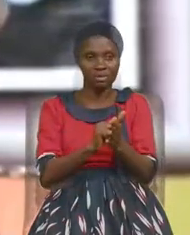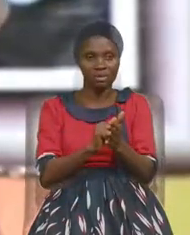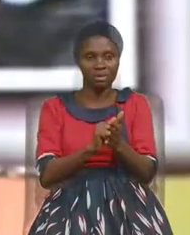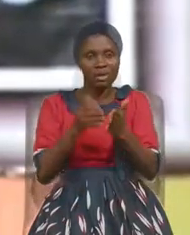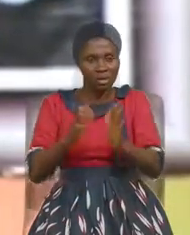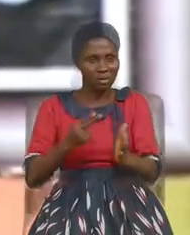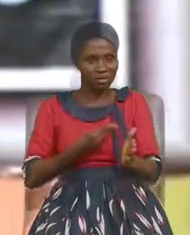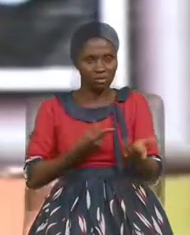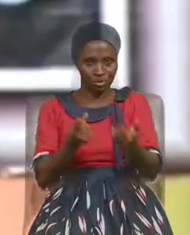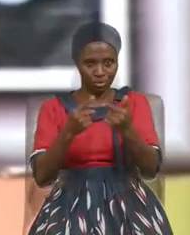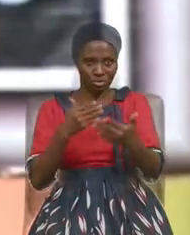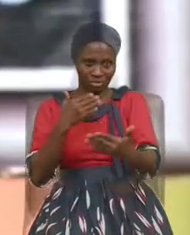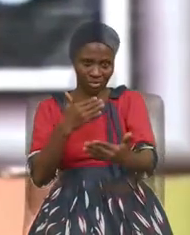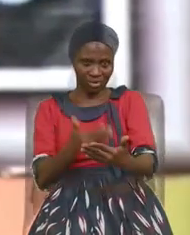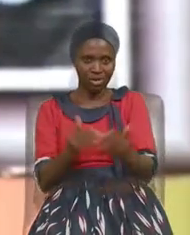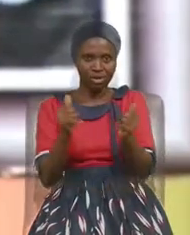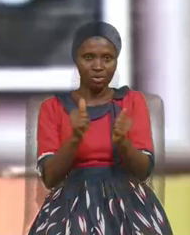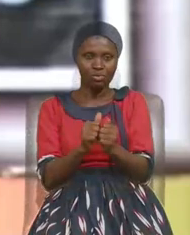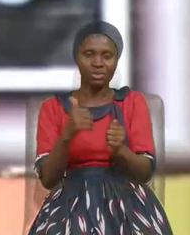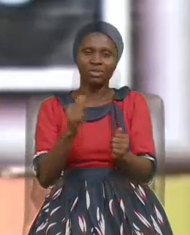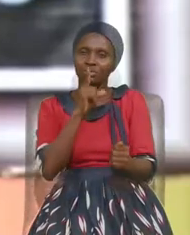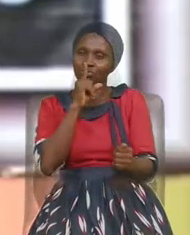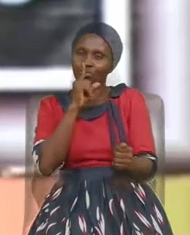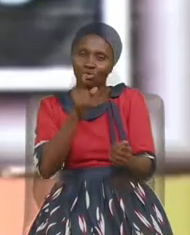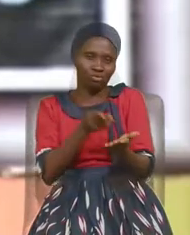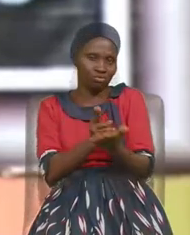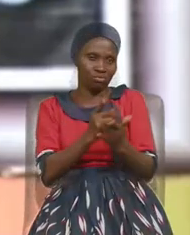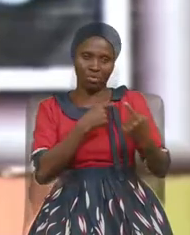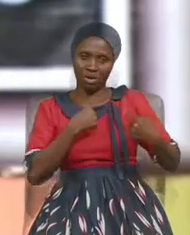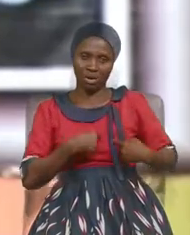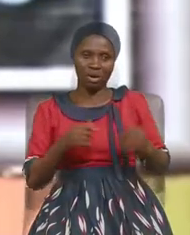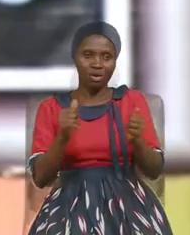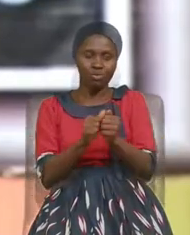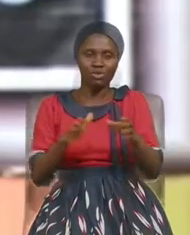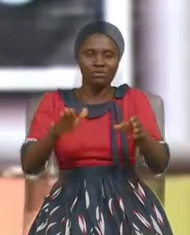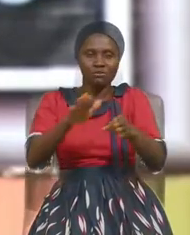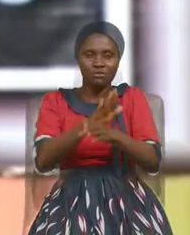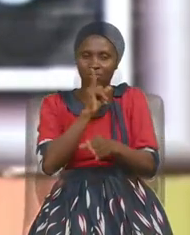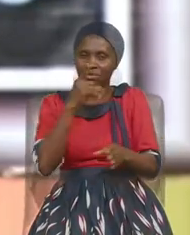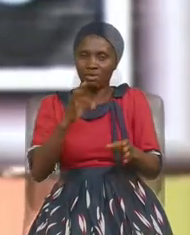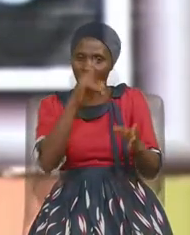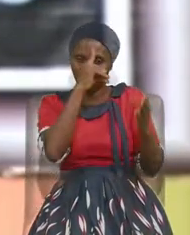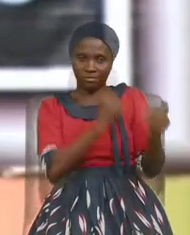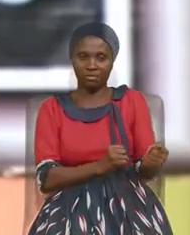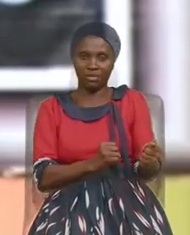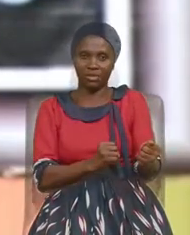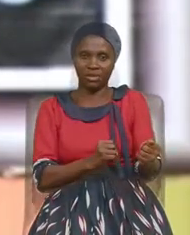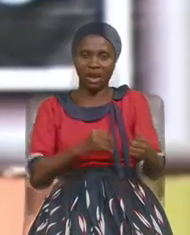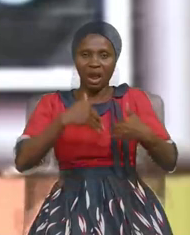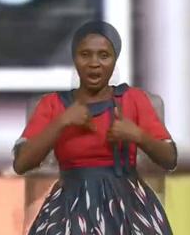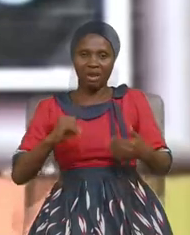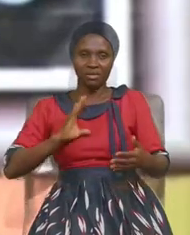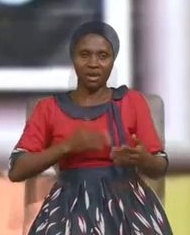Approchons-nous avec un cœur sincère dans la plénitude de la foi, le cœur purifié d'une mauvaise conscience et le